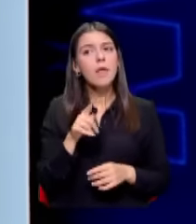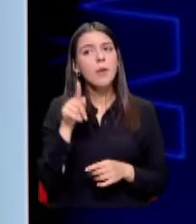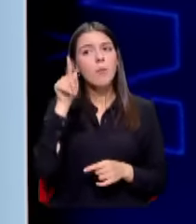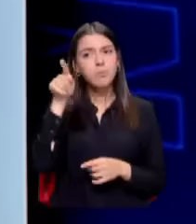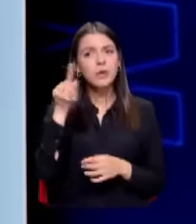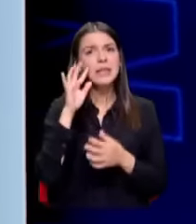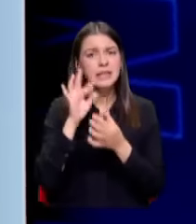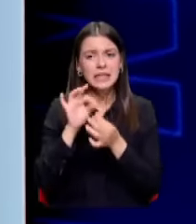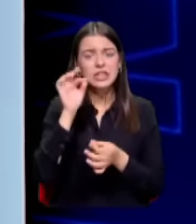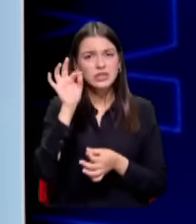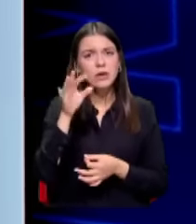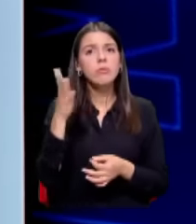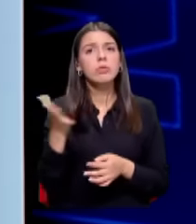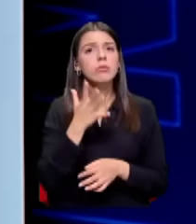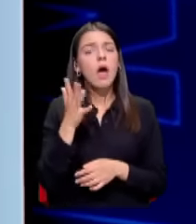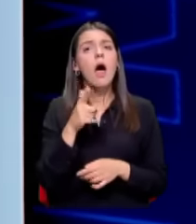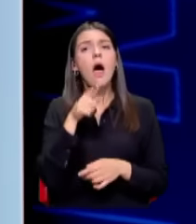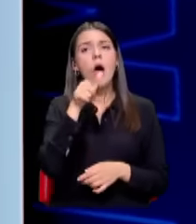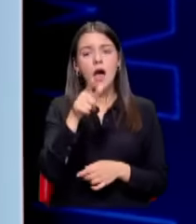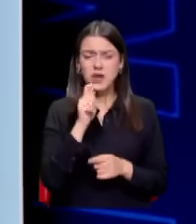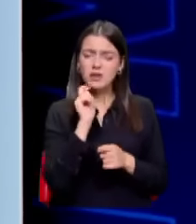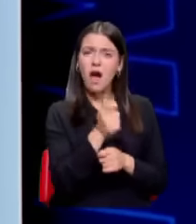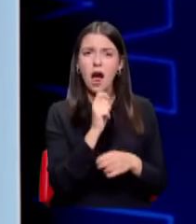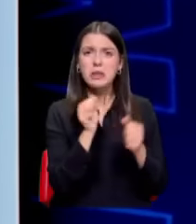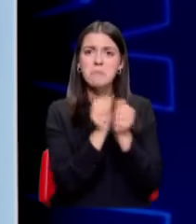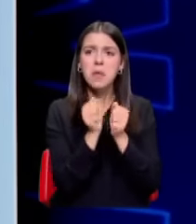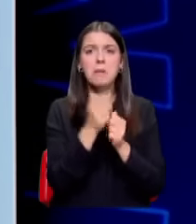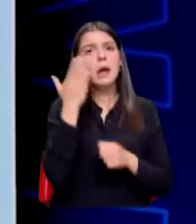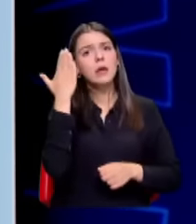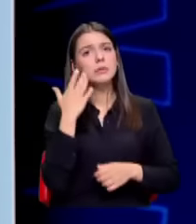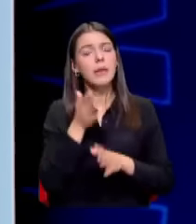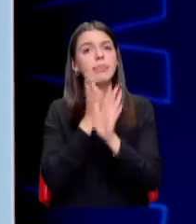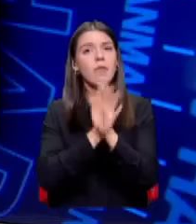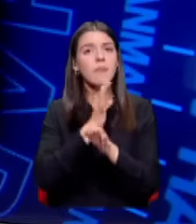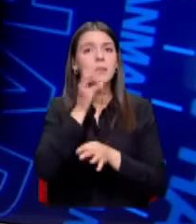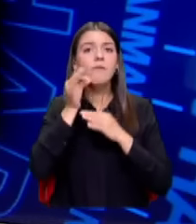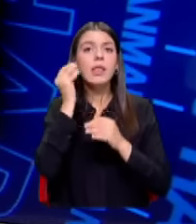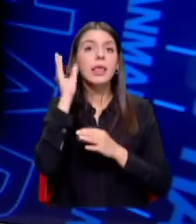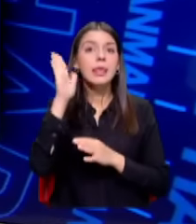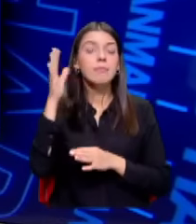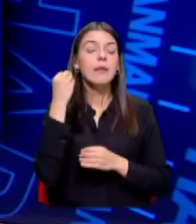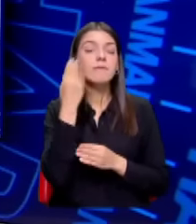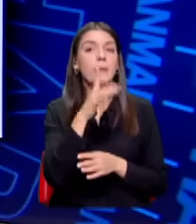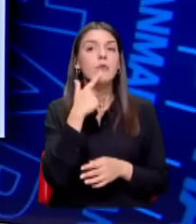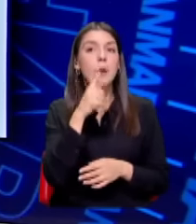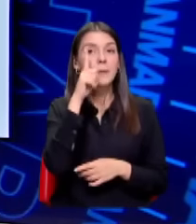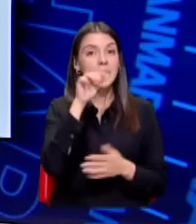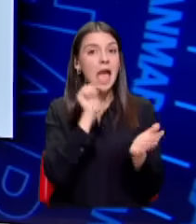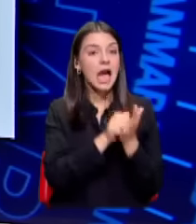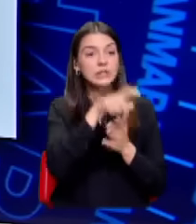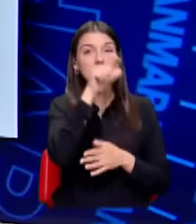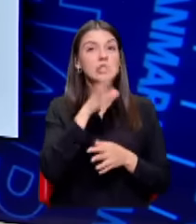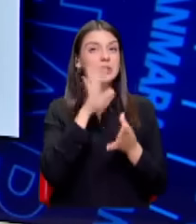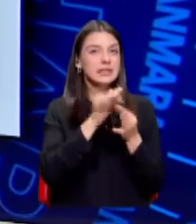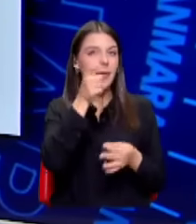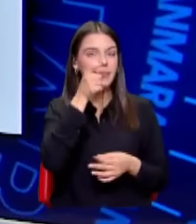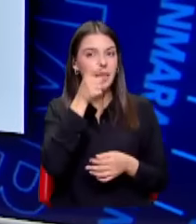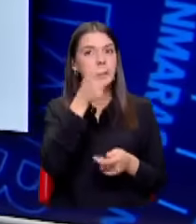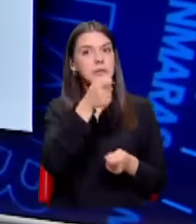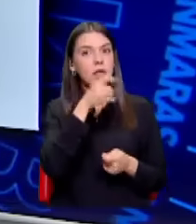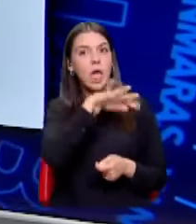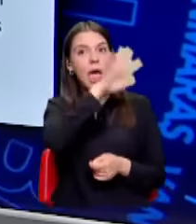maçın geri kalanını akreditasyon kartıyla takip etmeye devam ettiği ortaya çıkmış. Bir gazetecinin dikkati sayesinde